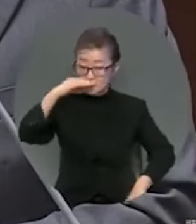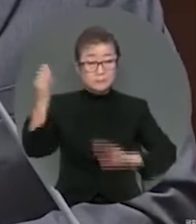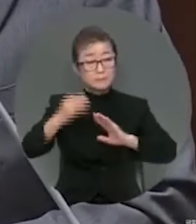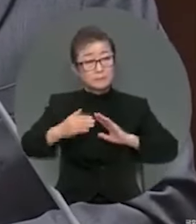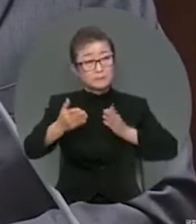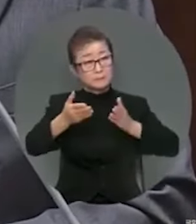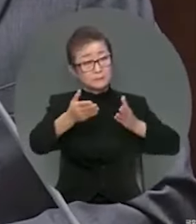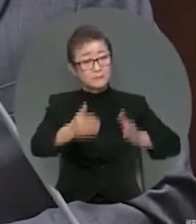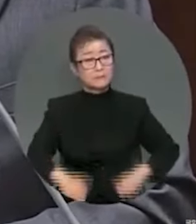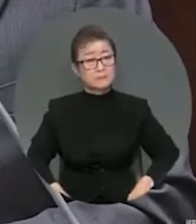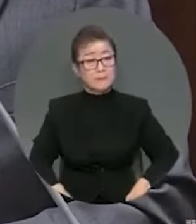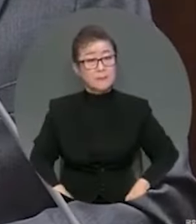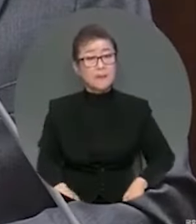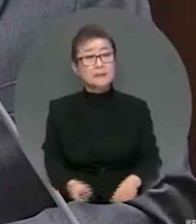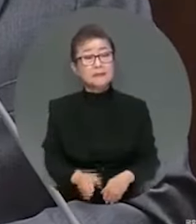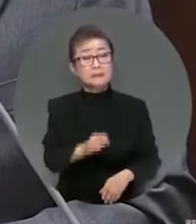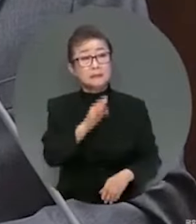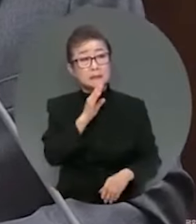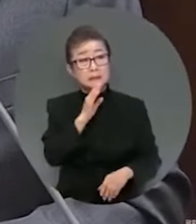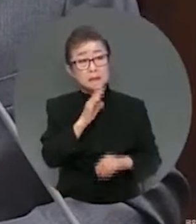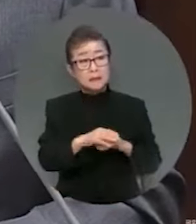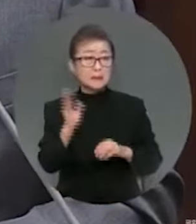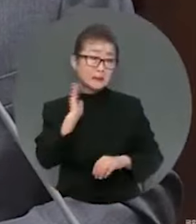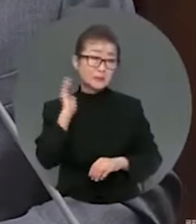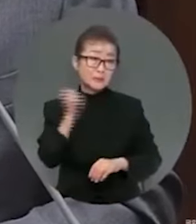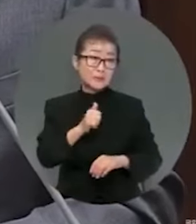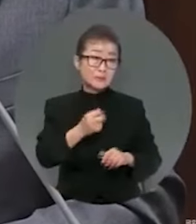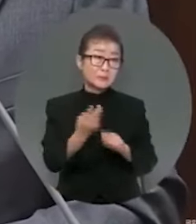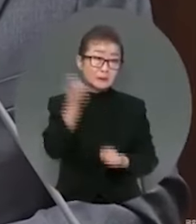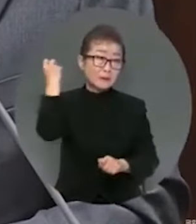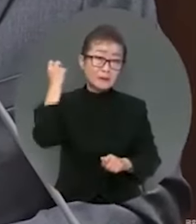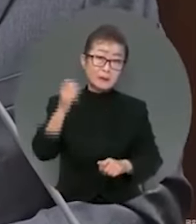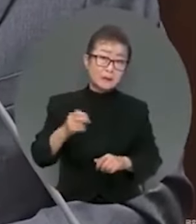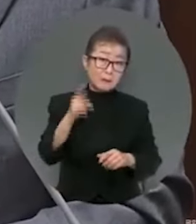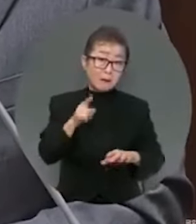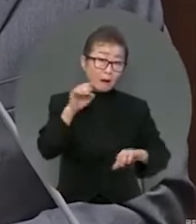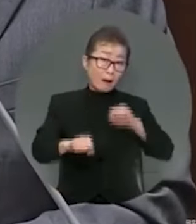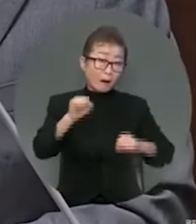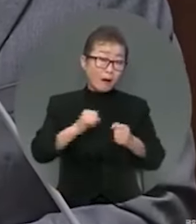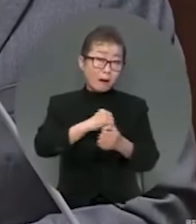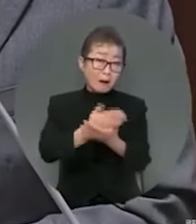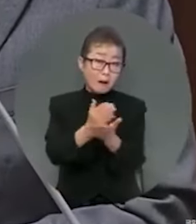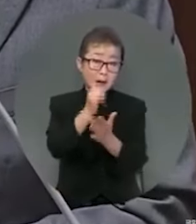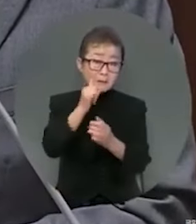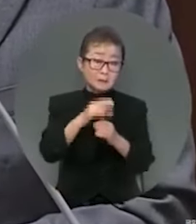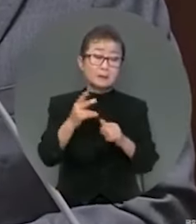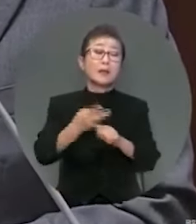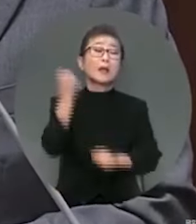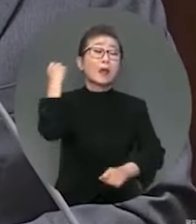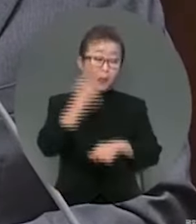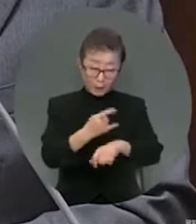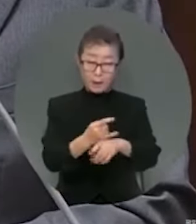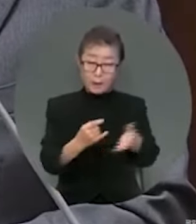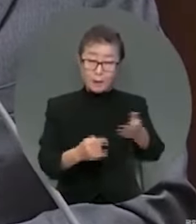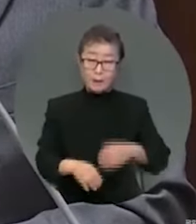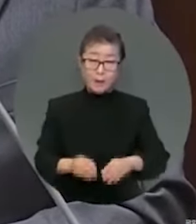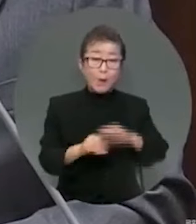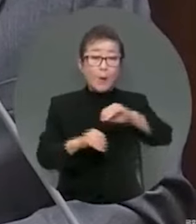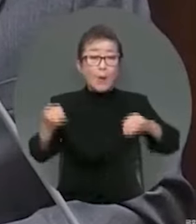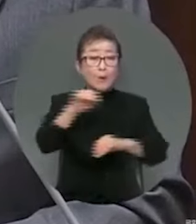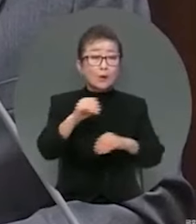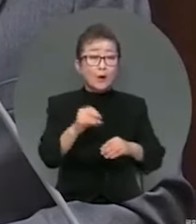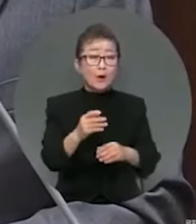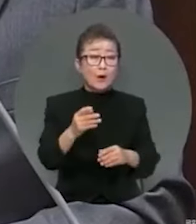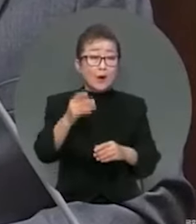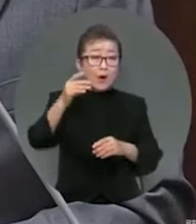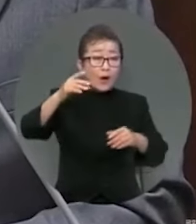그럴 의사가 있으면 진짜로 대통령 탄핵안을 발의하십시오. 왜 대목군처럼 탄핵 시 현장이나 기웃거리고